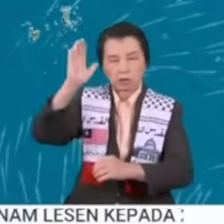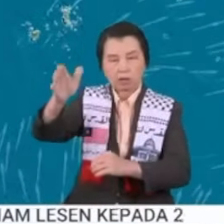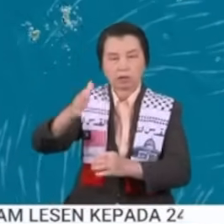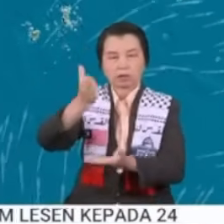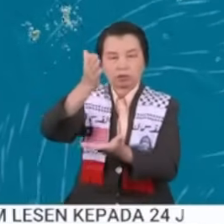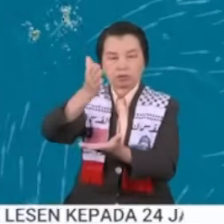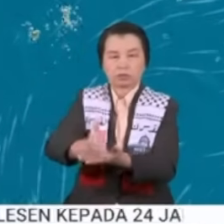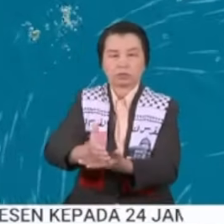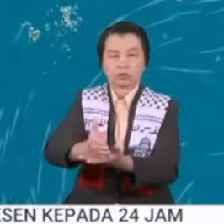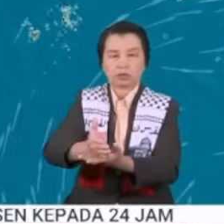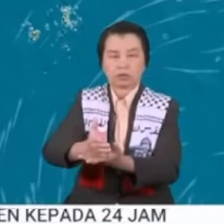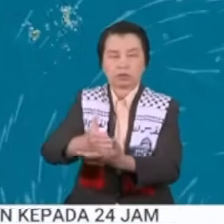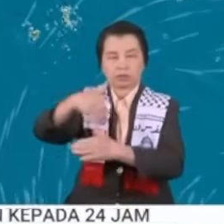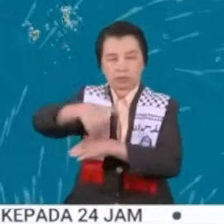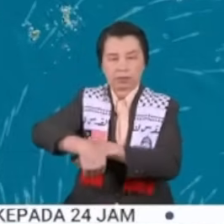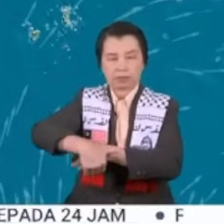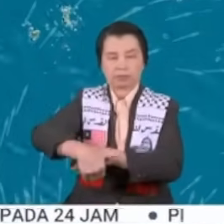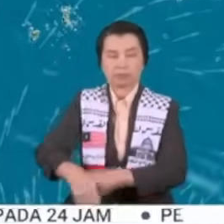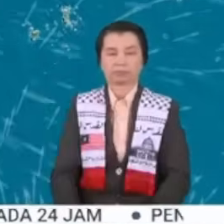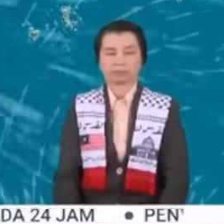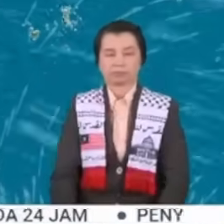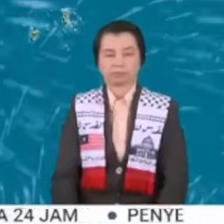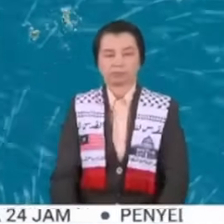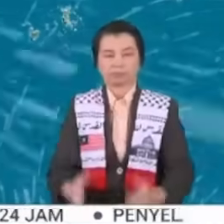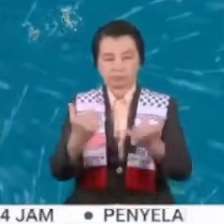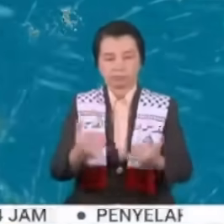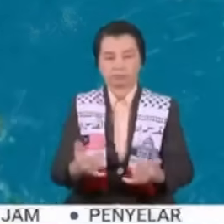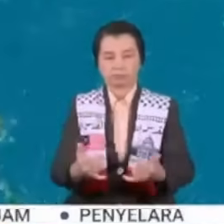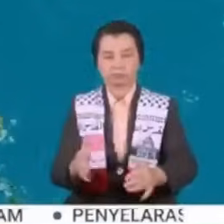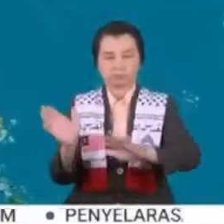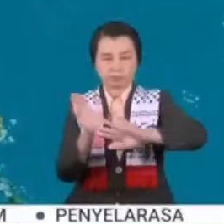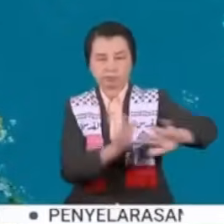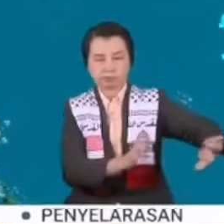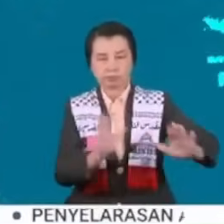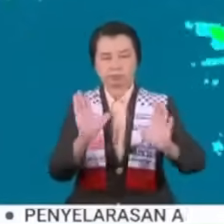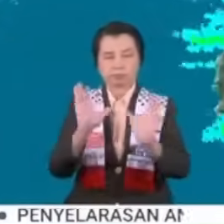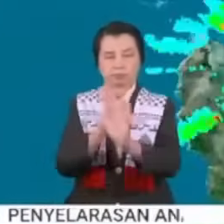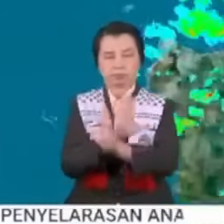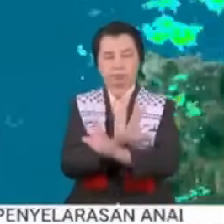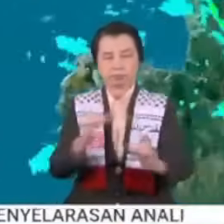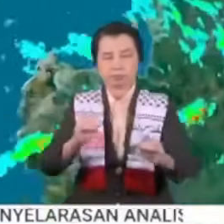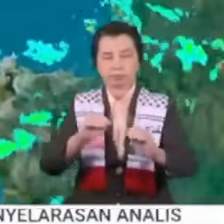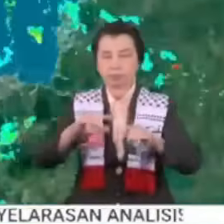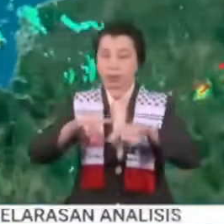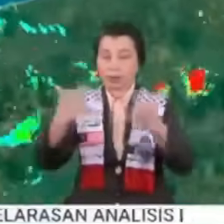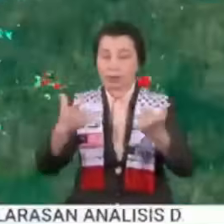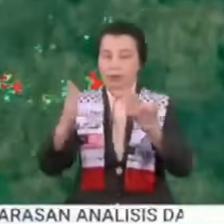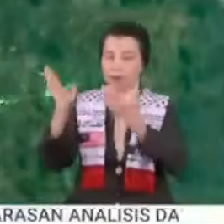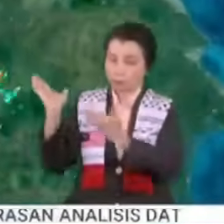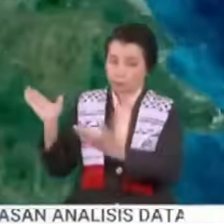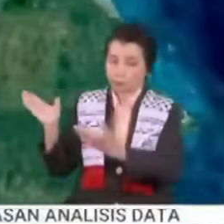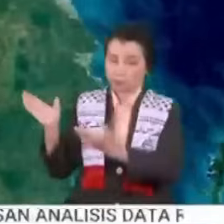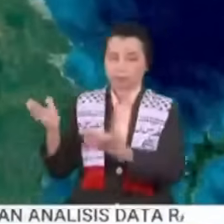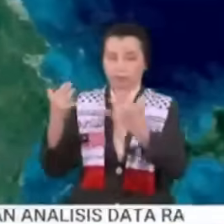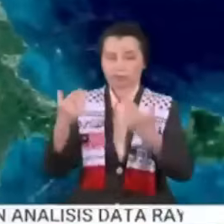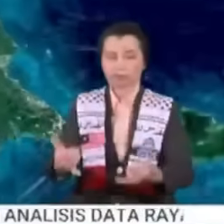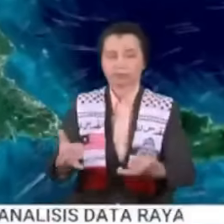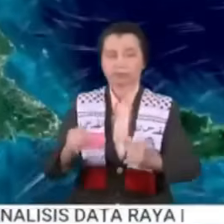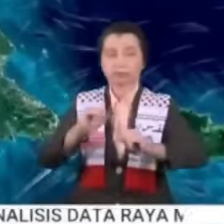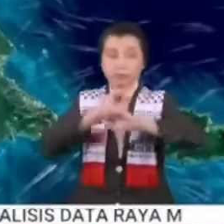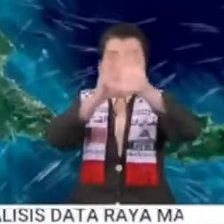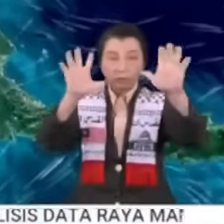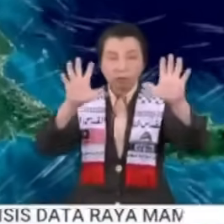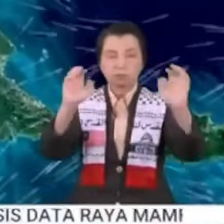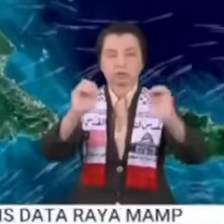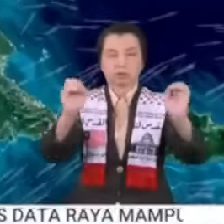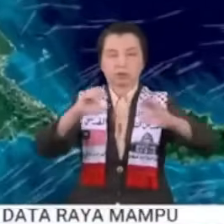beranssur reda pada awal malam seterusnya pula di Sarawak keadaan berbeza pada ketika ini dengan keadaan cuaca cerah